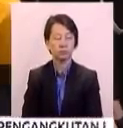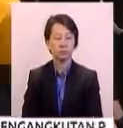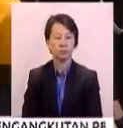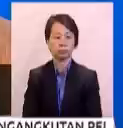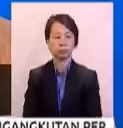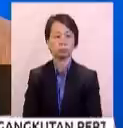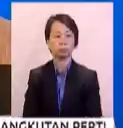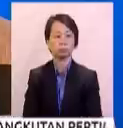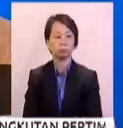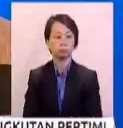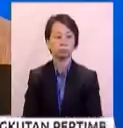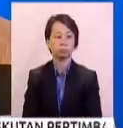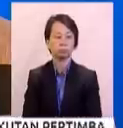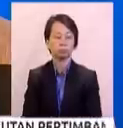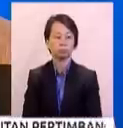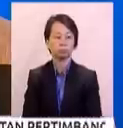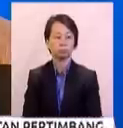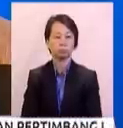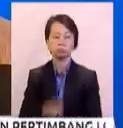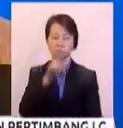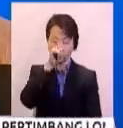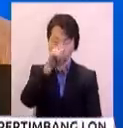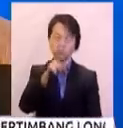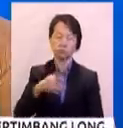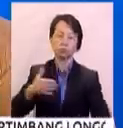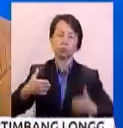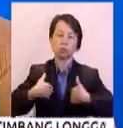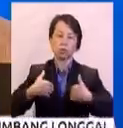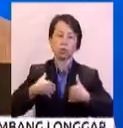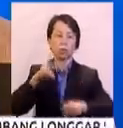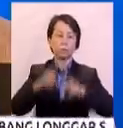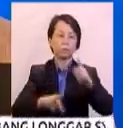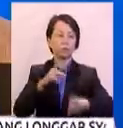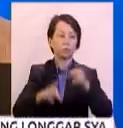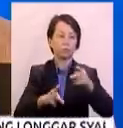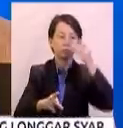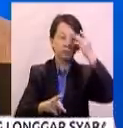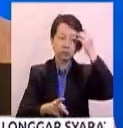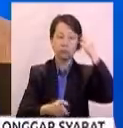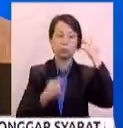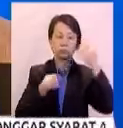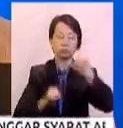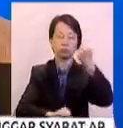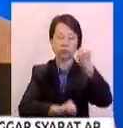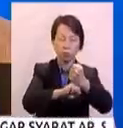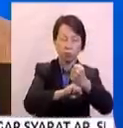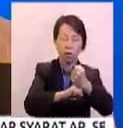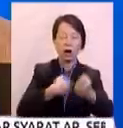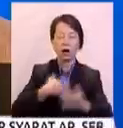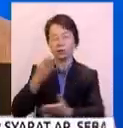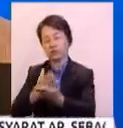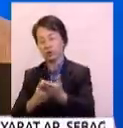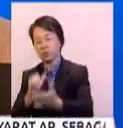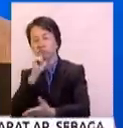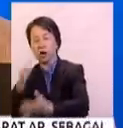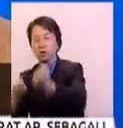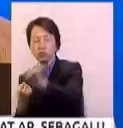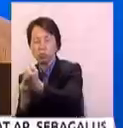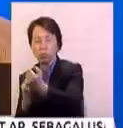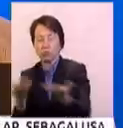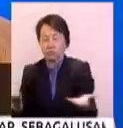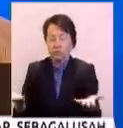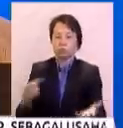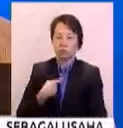We expand the horizon. We are very proud. There are, of course, people who are not for, but there are also people who are for. So we